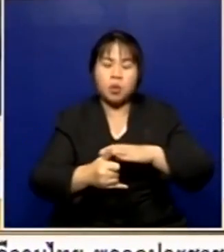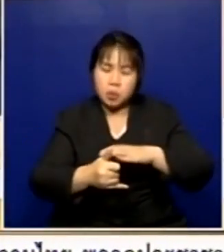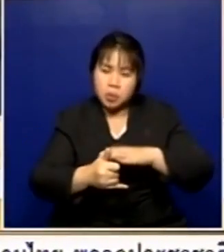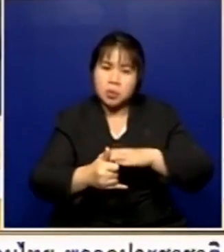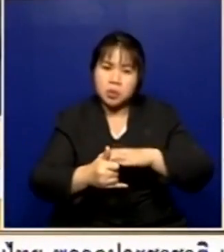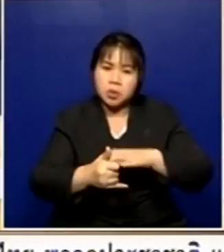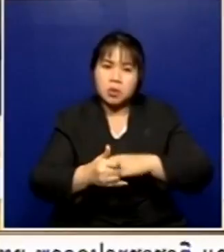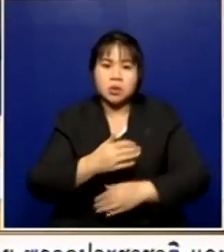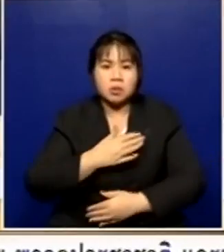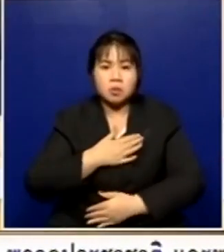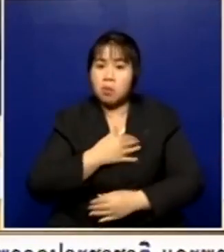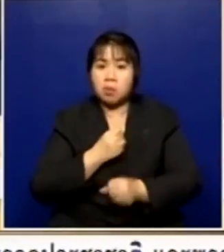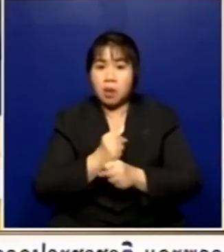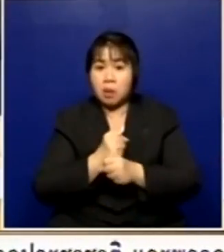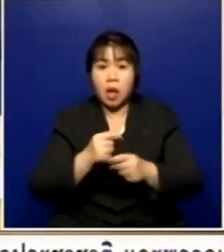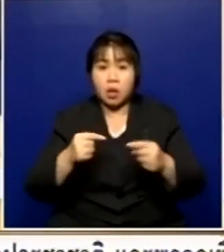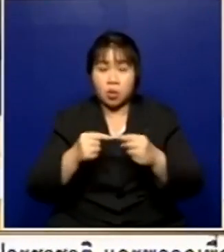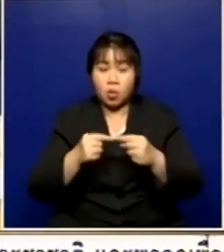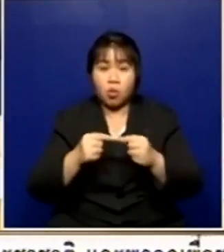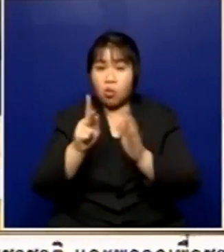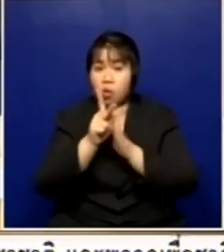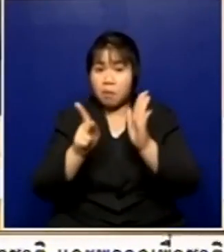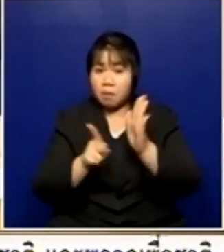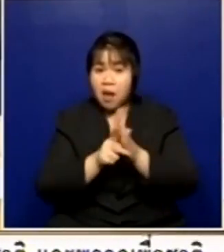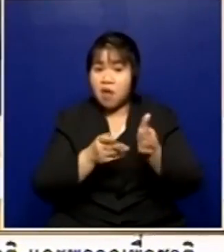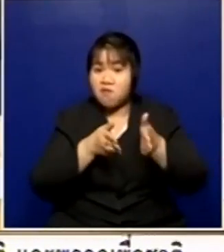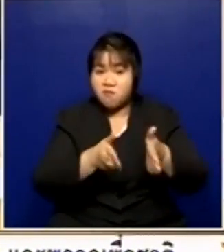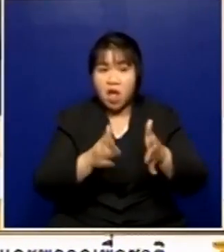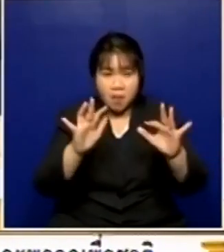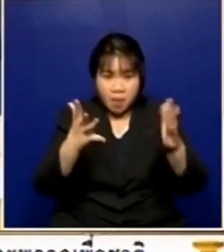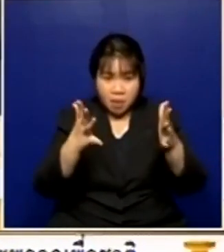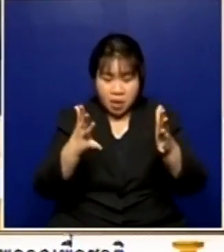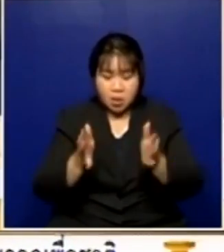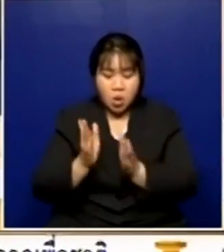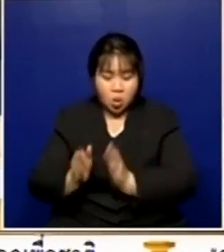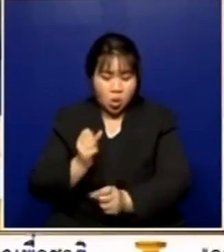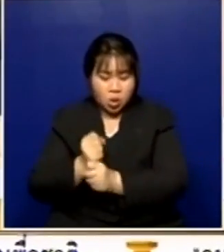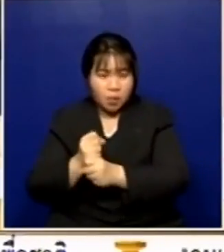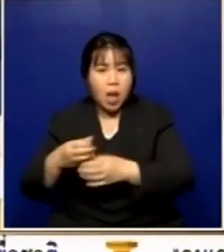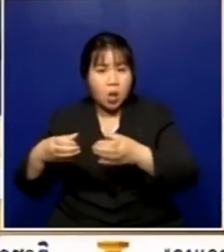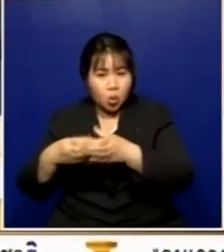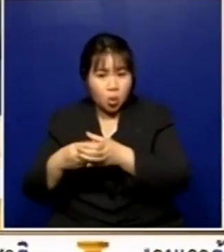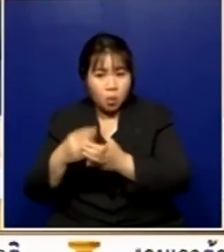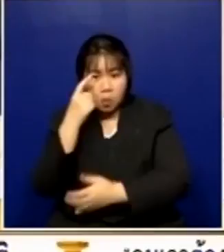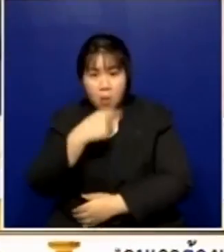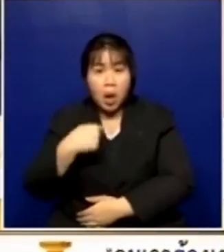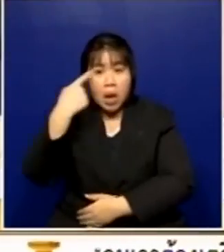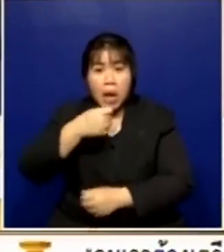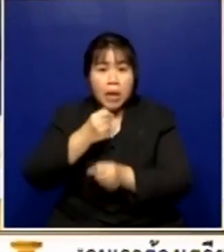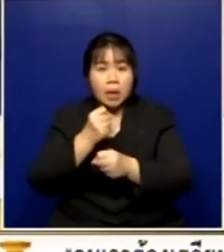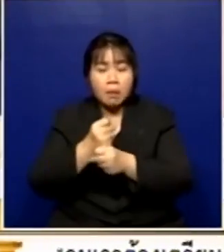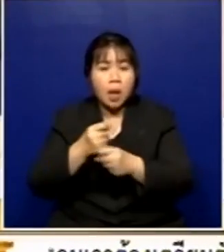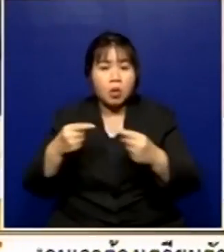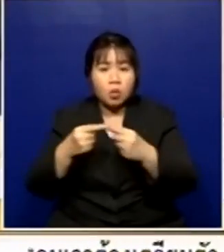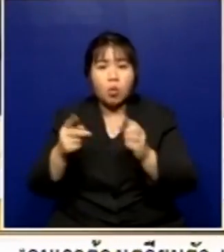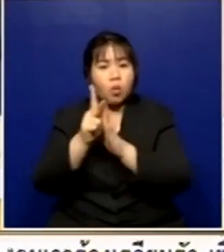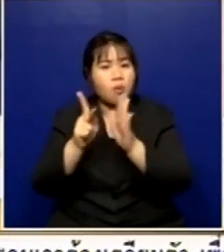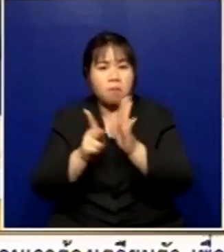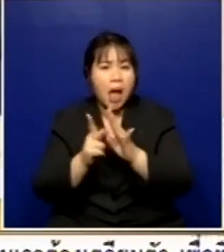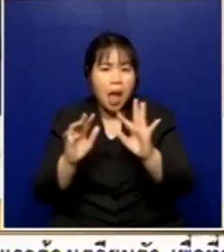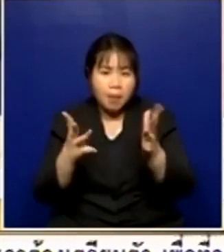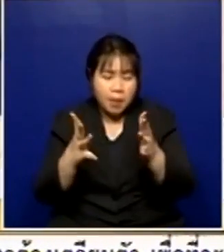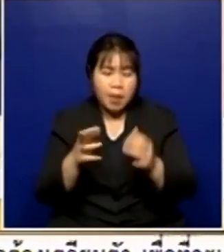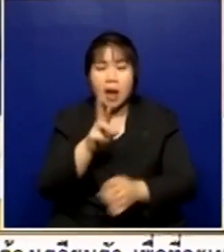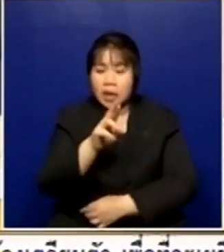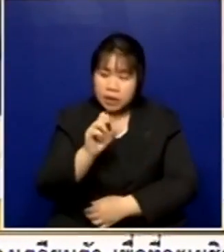ผมไม่เคยทำงานในวงการนิติบัญญัติเจ้าหน้าที่ของเราทีมงานของเราไม่มีใครเคยทำงานในวงการนิติบัญญัติทางรัฐสภา